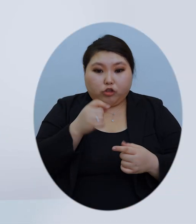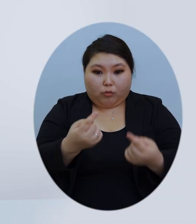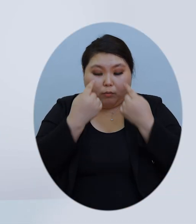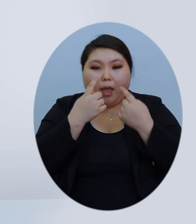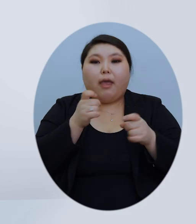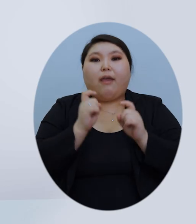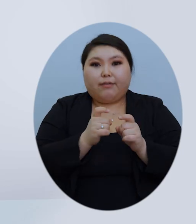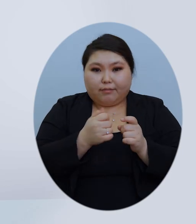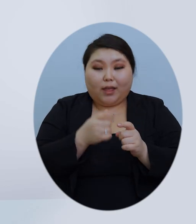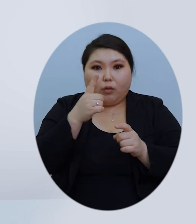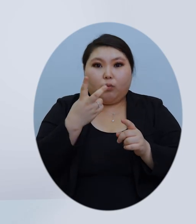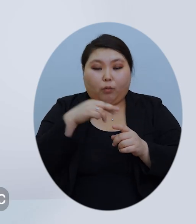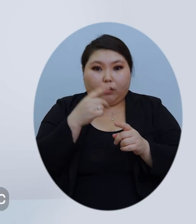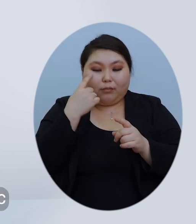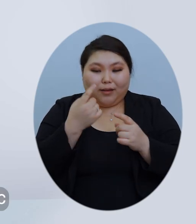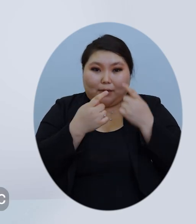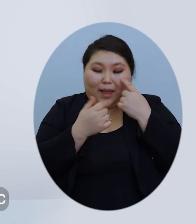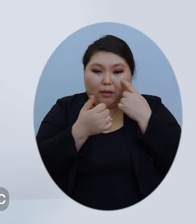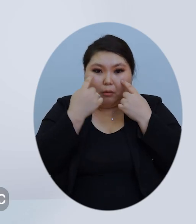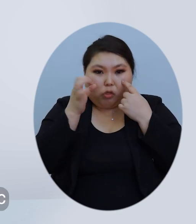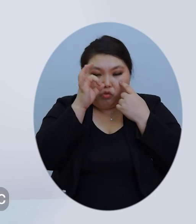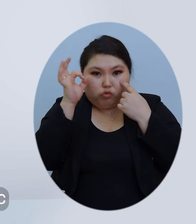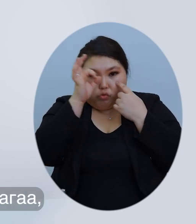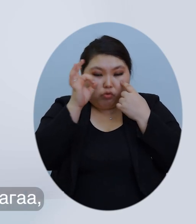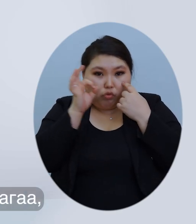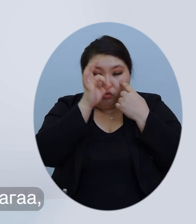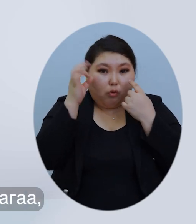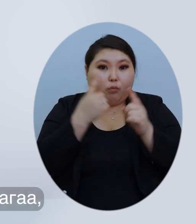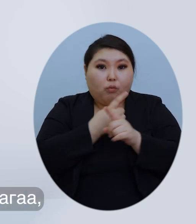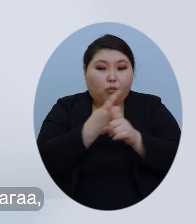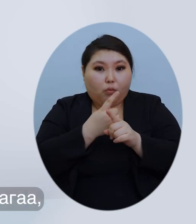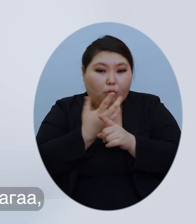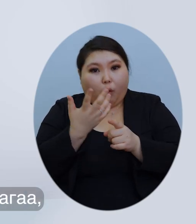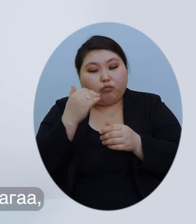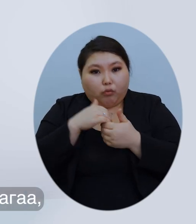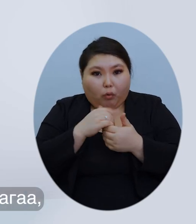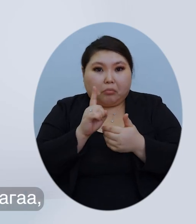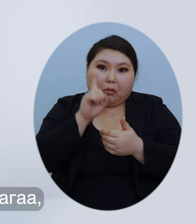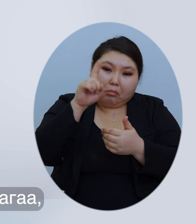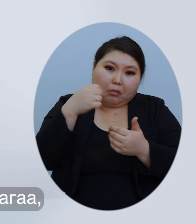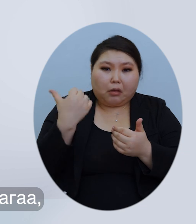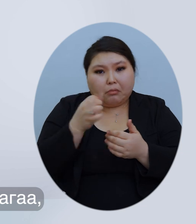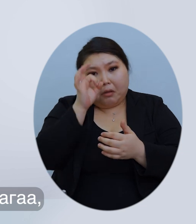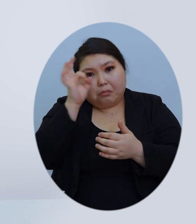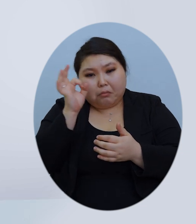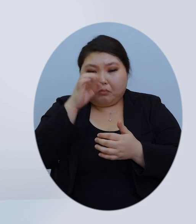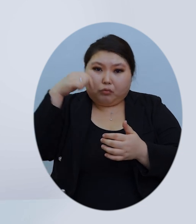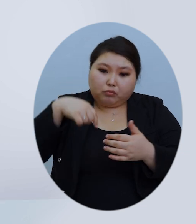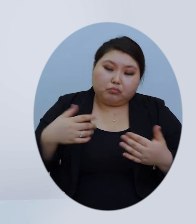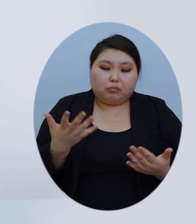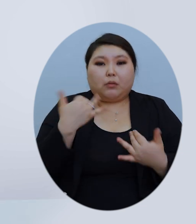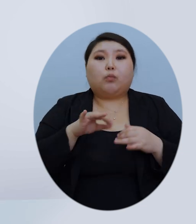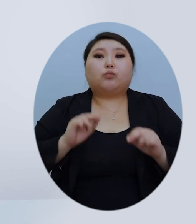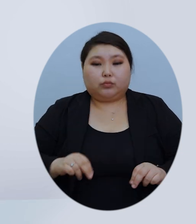үзнэ. Нэг нүдэнд хүүхэн харааны голд байгаад нөгөө нүдэнд хүүхэн хараанаас бага зэрэг дотгошоогоо, дээшээгээ, гадагшаагаа, доошоогоо